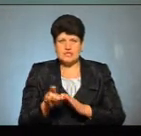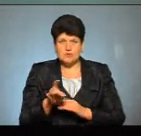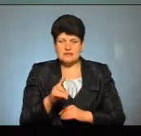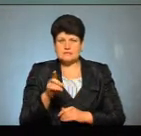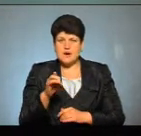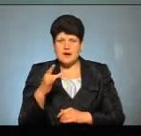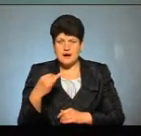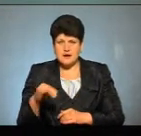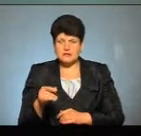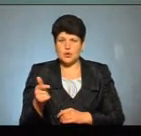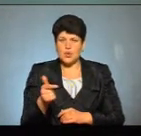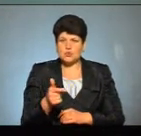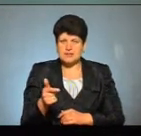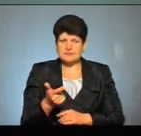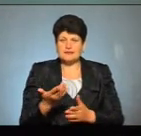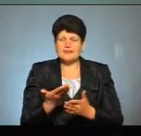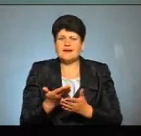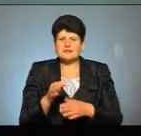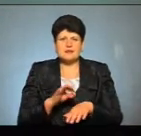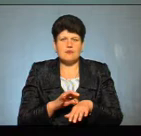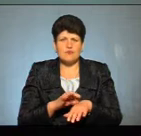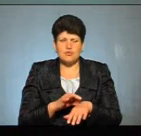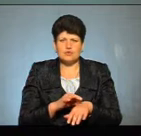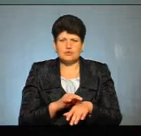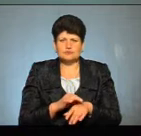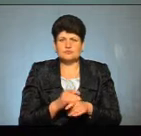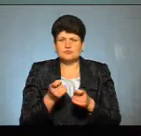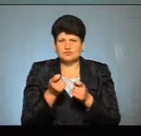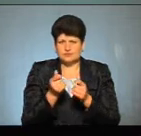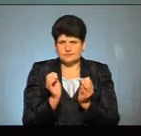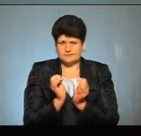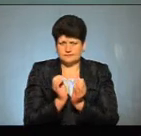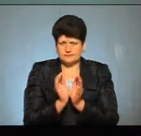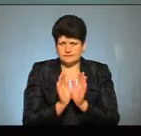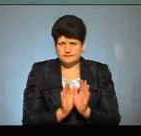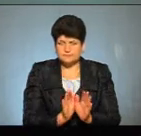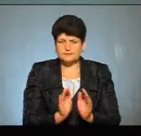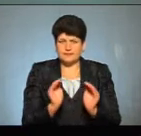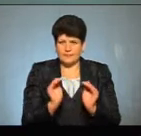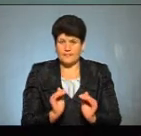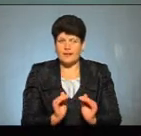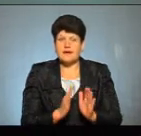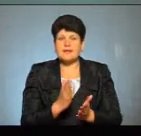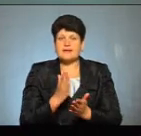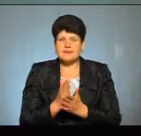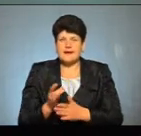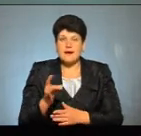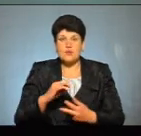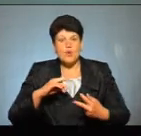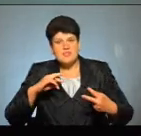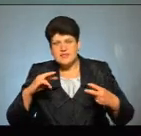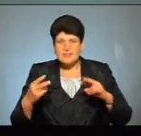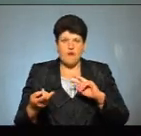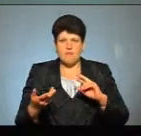Збаразький, Гусятинський, де захворюваність доволі низька. Є райони навпаки,